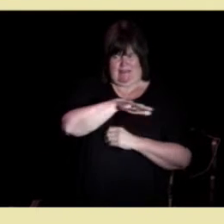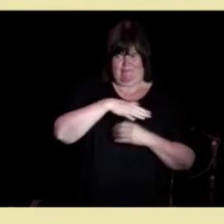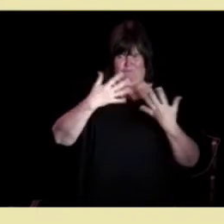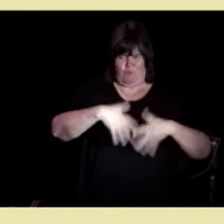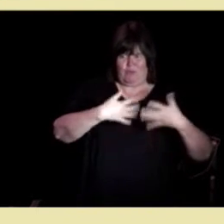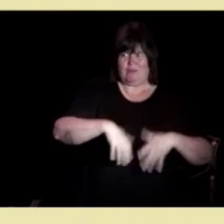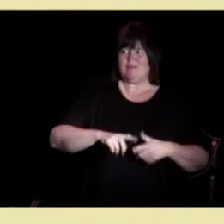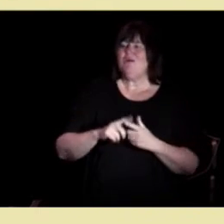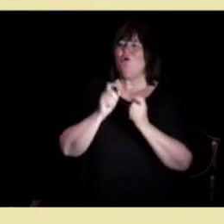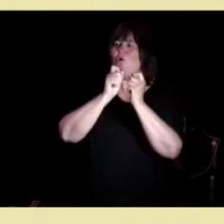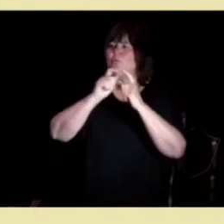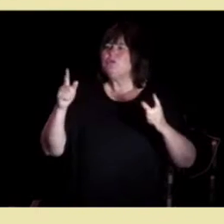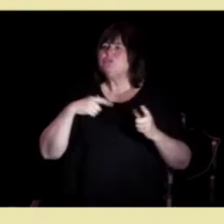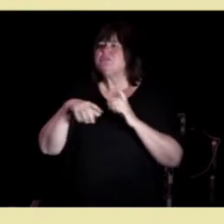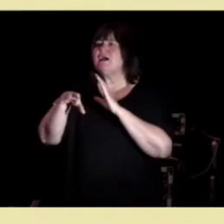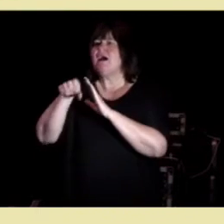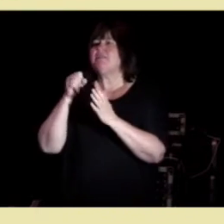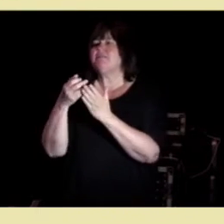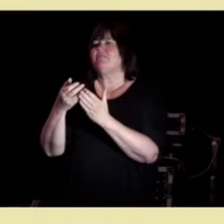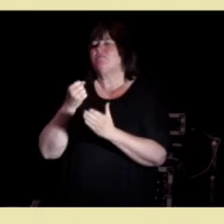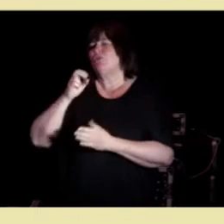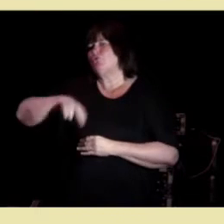Opplysningene er hentet fra Norsk pasientregister.